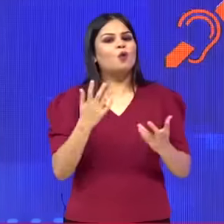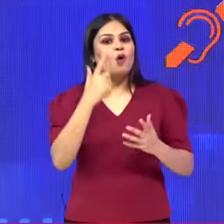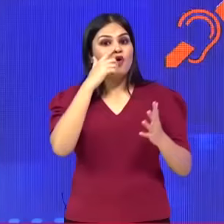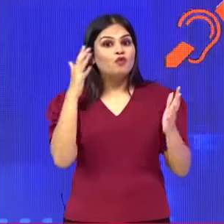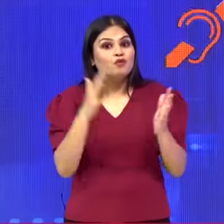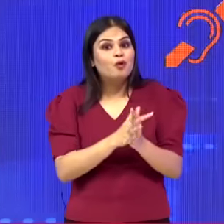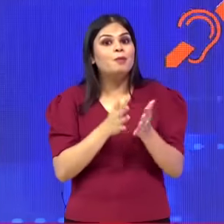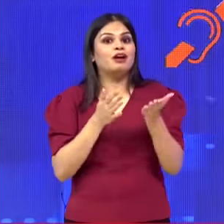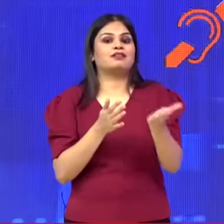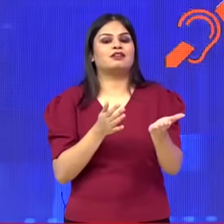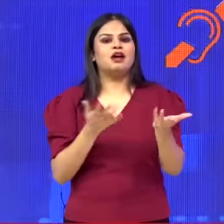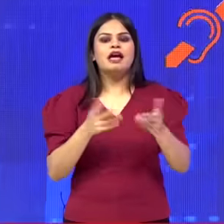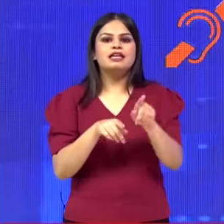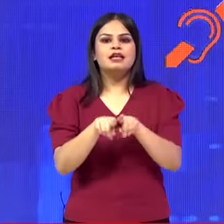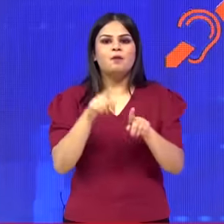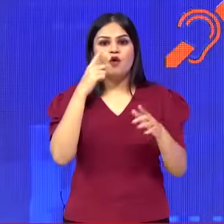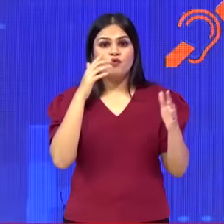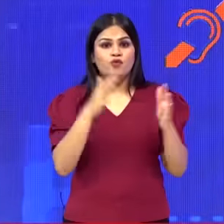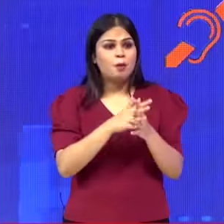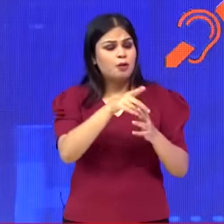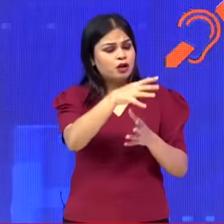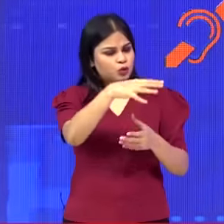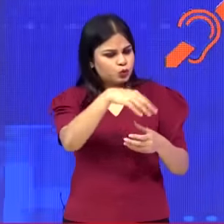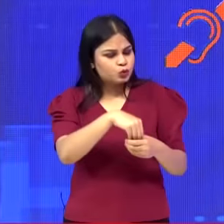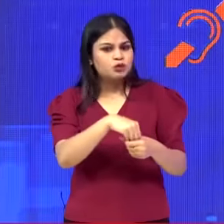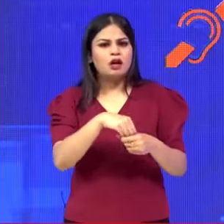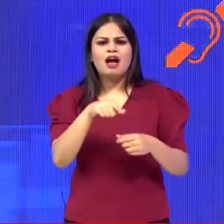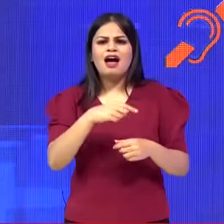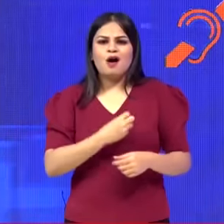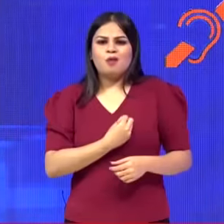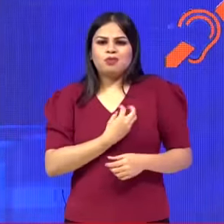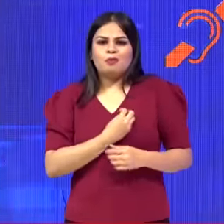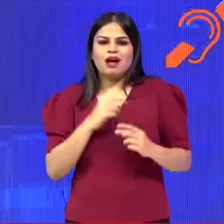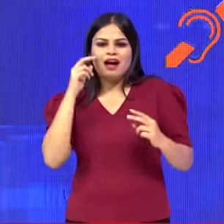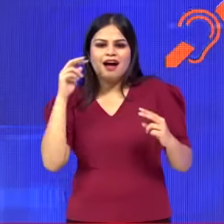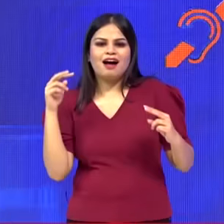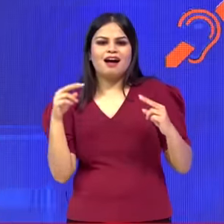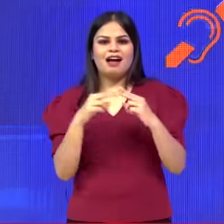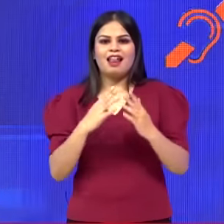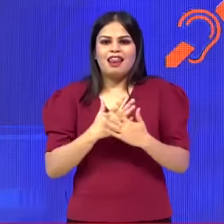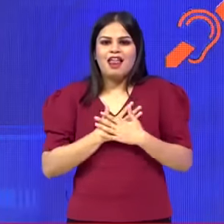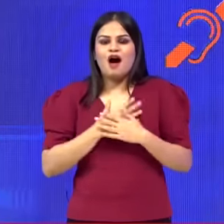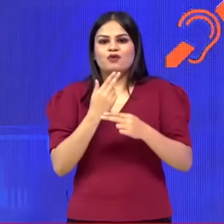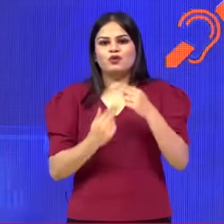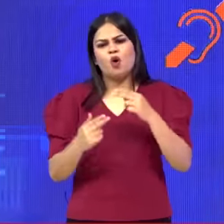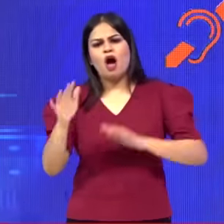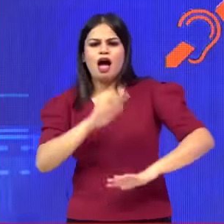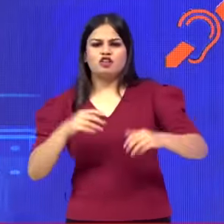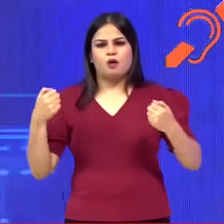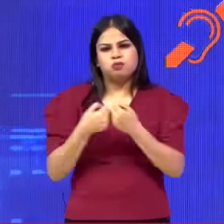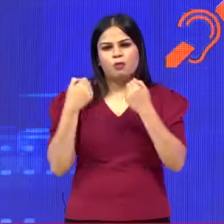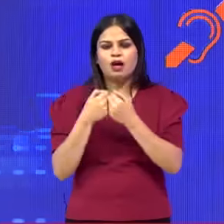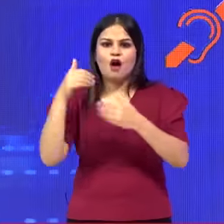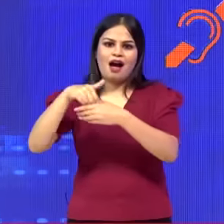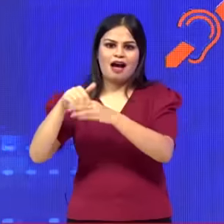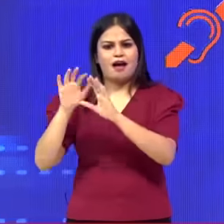एक्चुअली इट्स लाइक द विमेन लव द फिल्म, इट्स रोमांस, यू नो, एक्शन वैक्शन तो है ही हर पिक्चर में होता है,